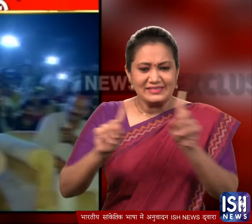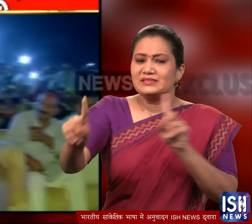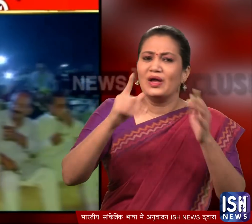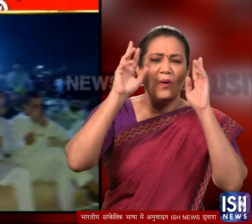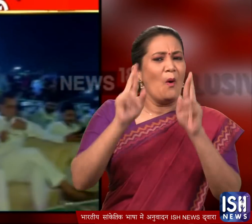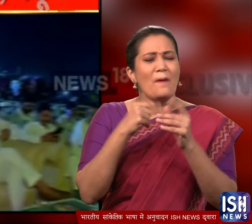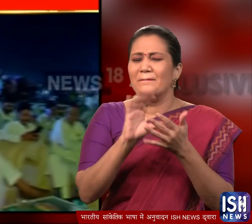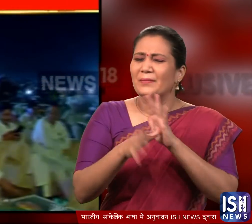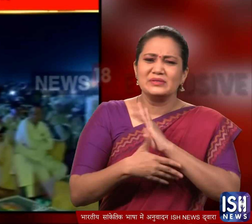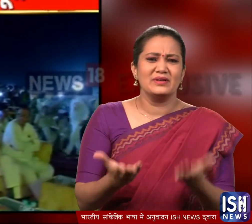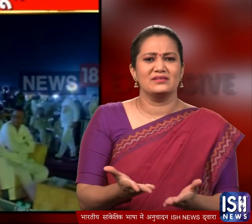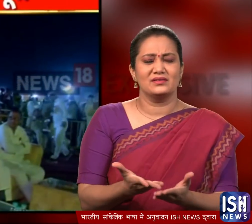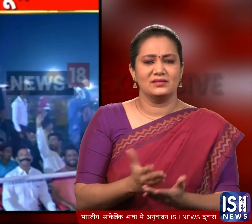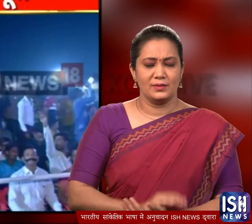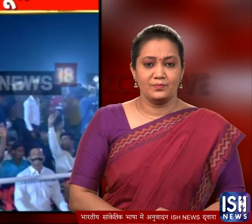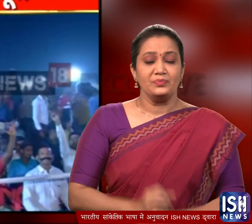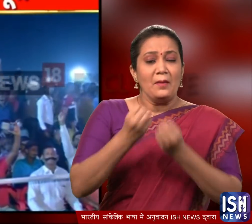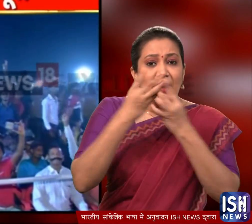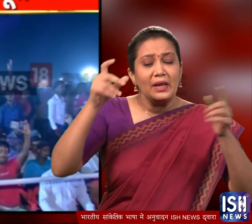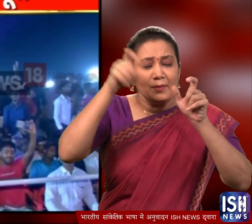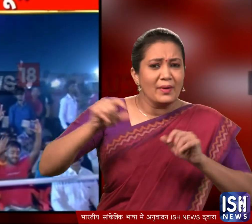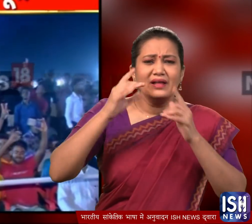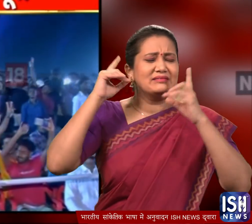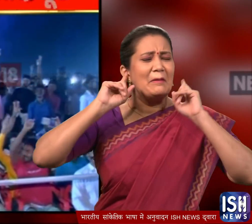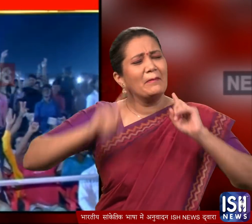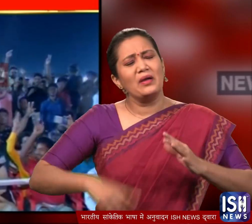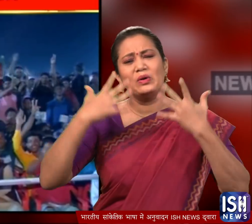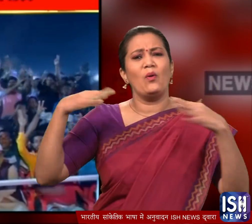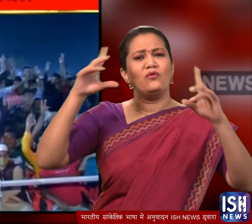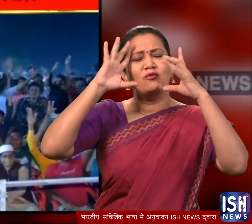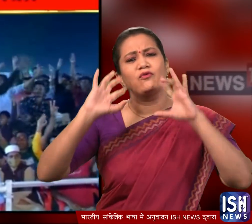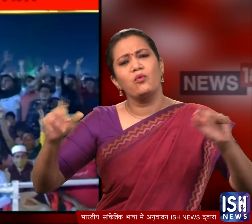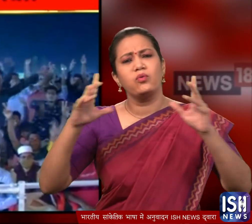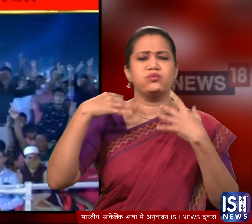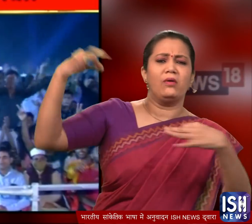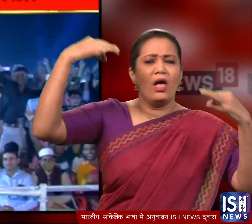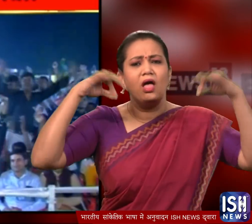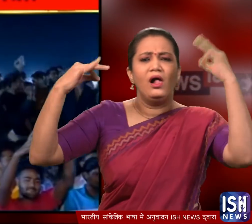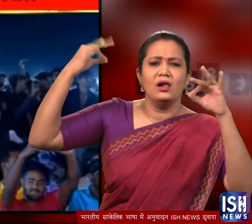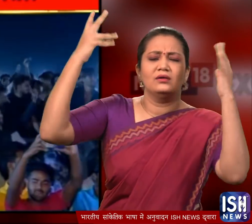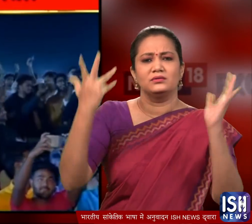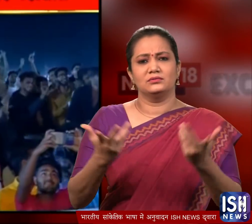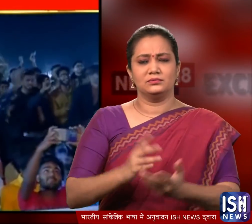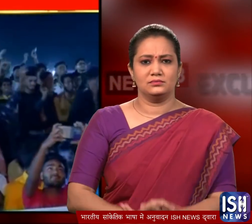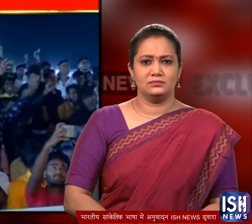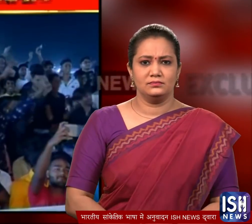दूरी बनाए रखने की उम्मीद करना भी बेमानी था। यही नहीं, कई लोग तो सारे खतरे भूलकर बेपरवाह होकर नाचते दिखे।